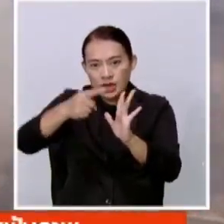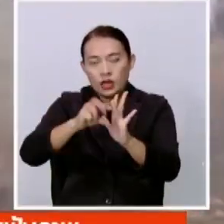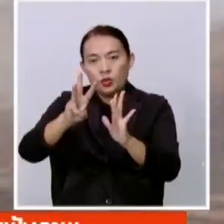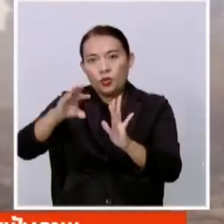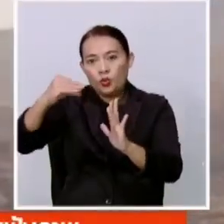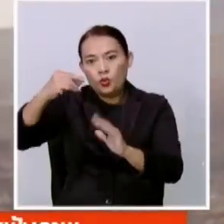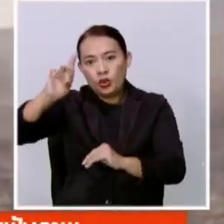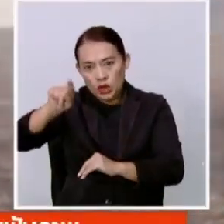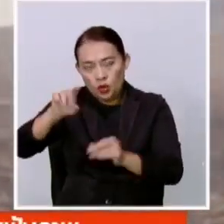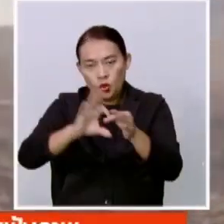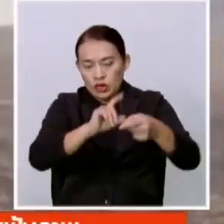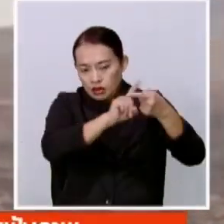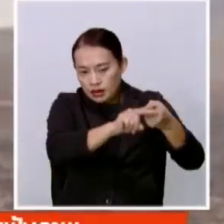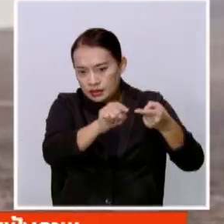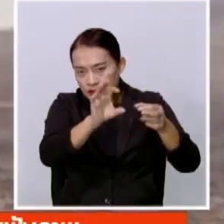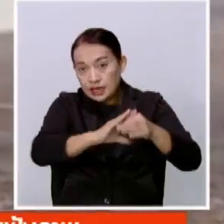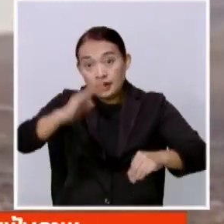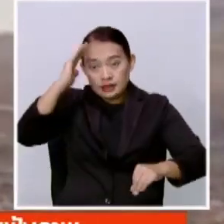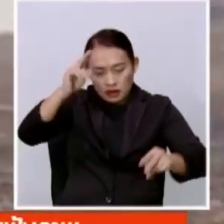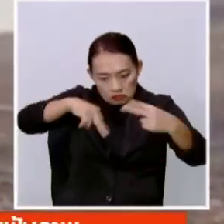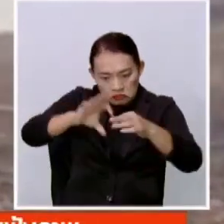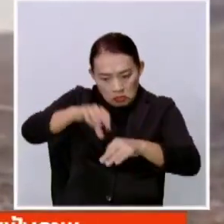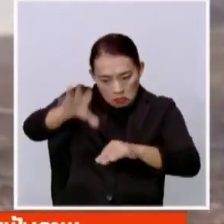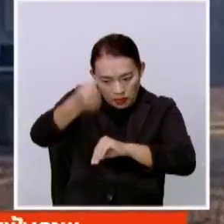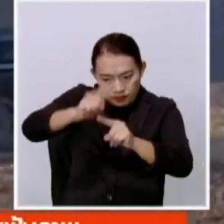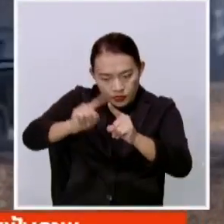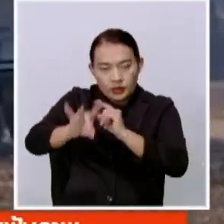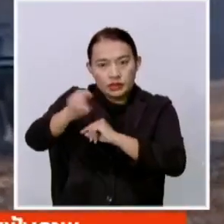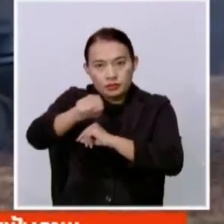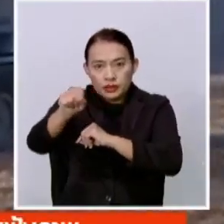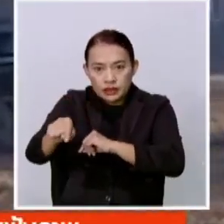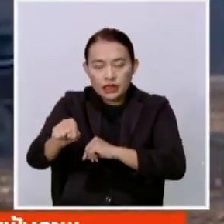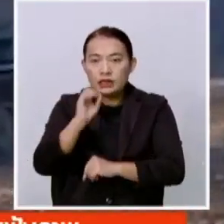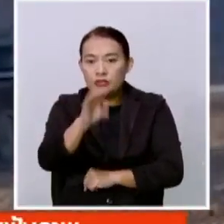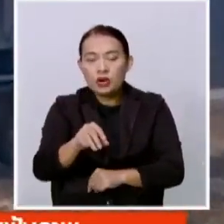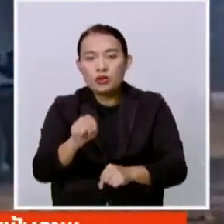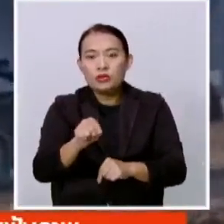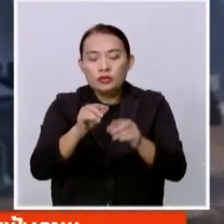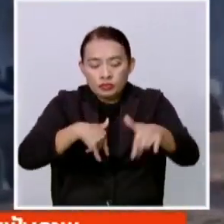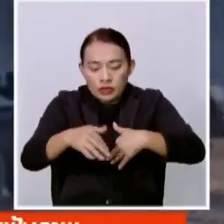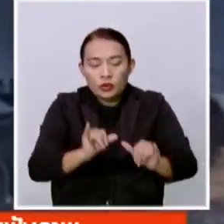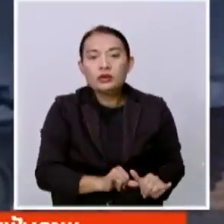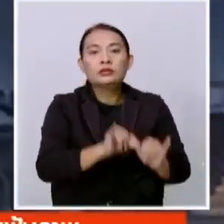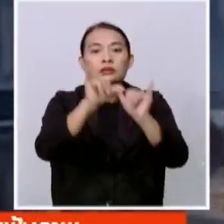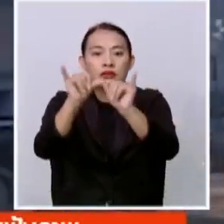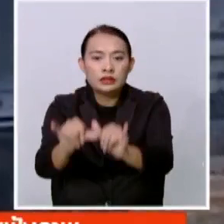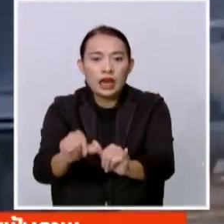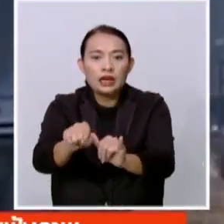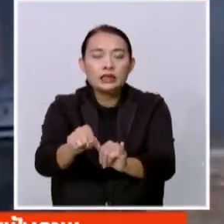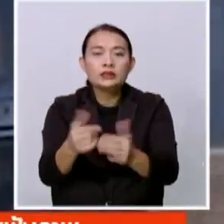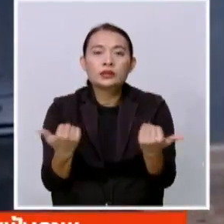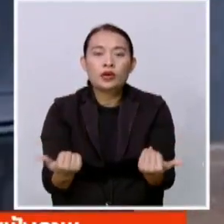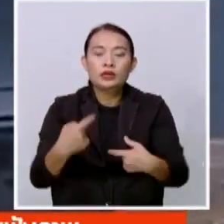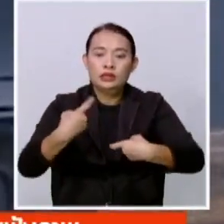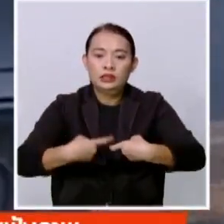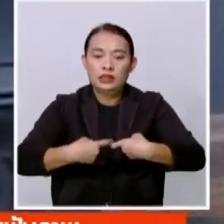องทัพรัสเซียควบคุมพื้นที่ของเมืองได้ถึง 80% แล้วและยอมรับว่าการอบพยพประชาชนในตอนนี้แทบจะเป็นไปไม่ได้